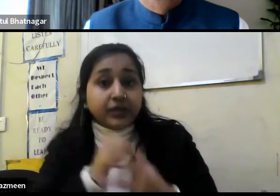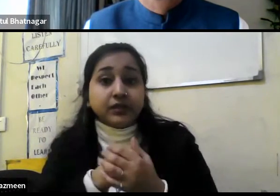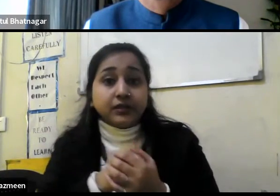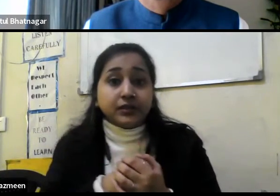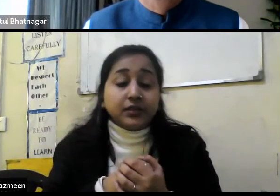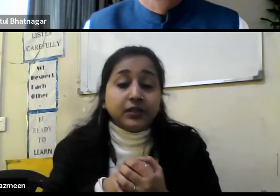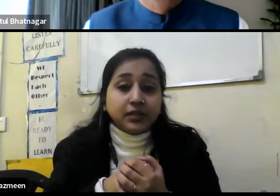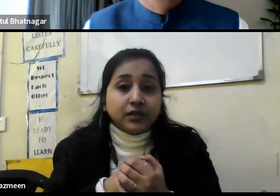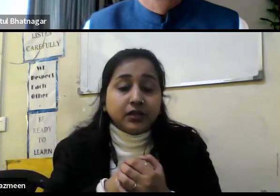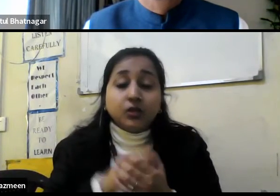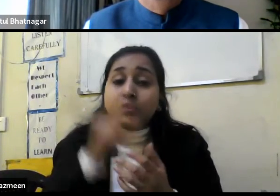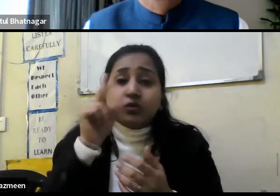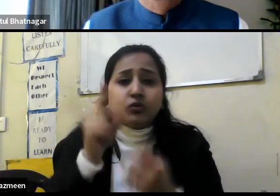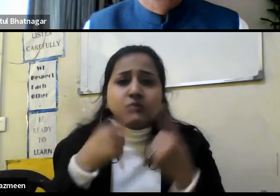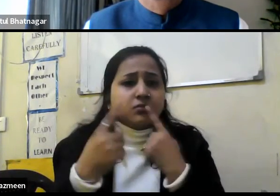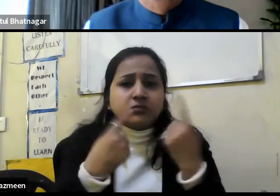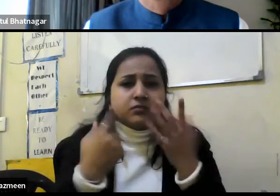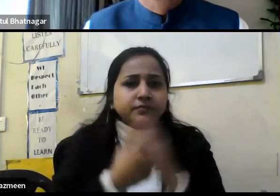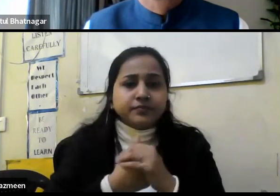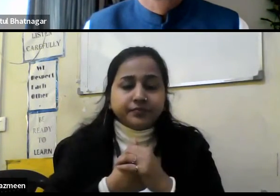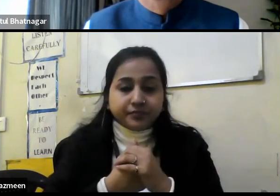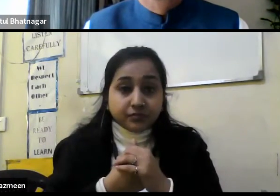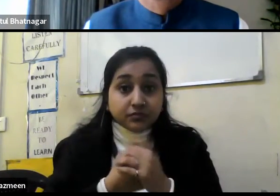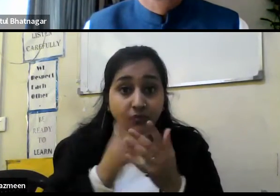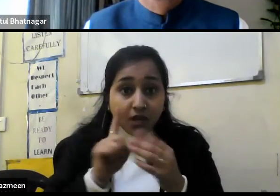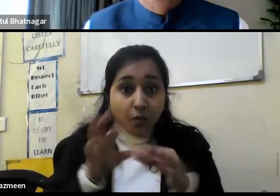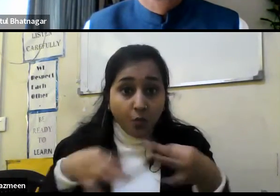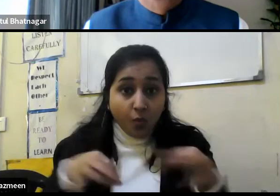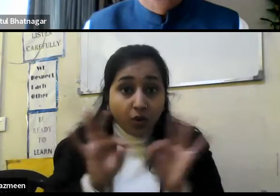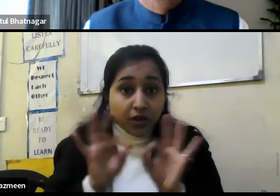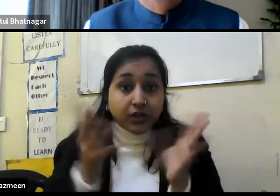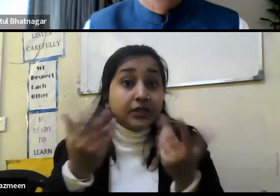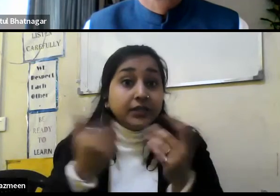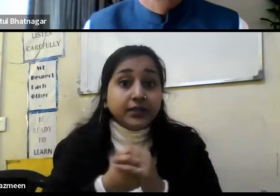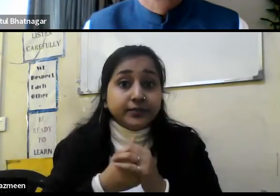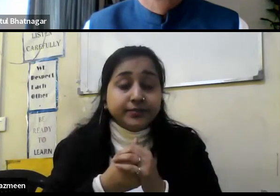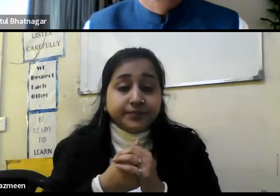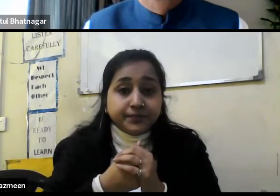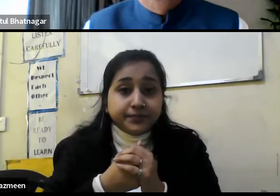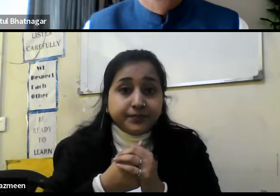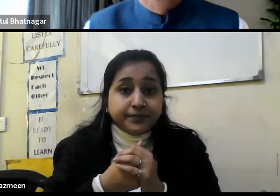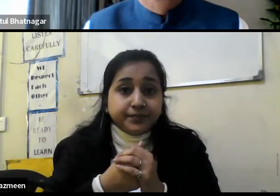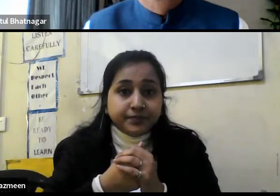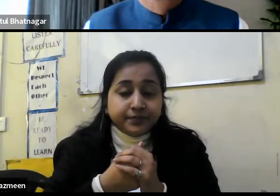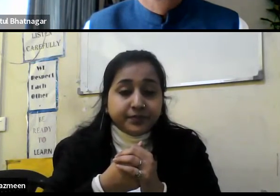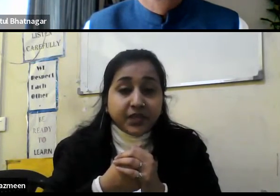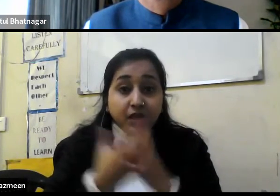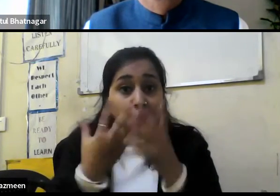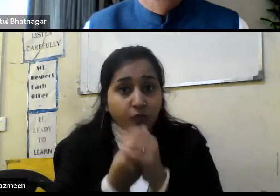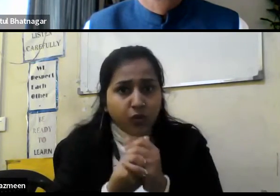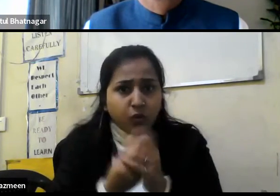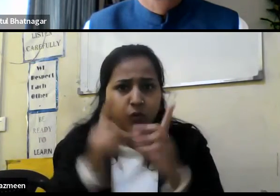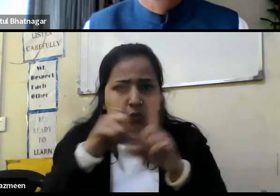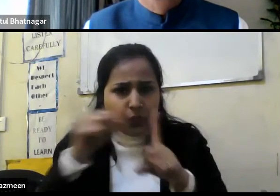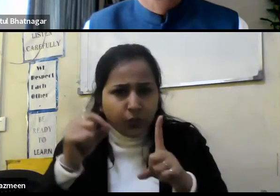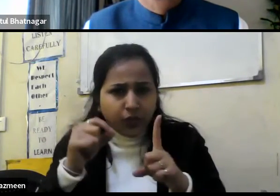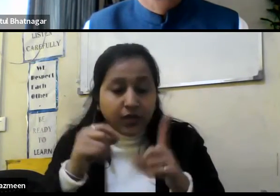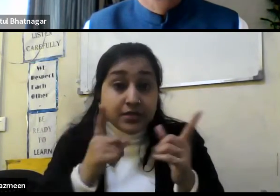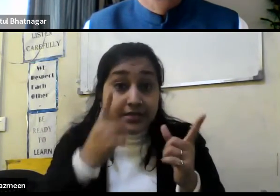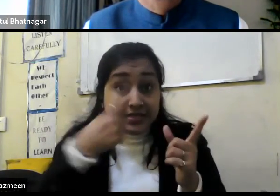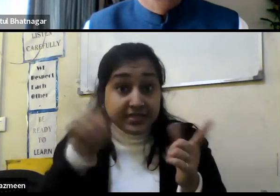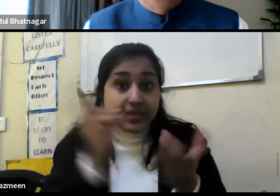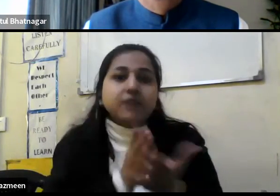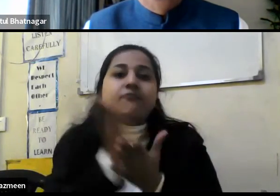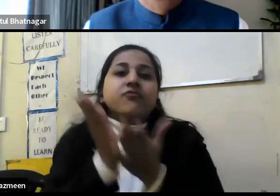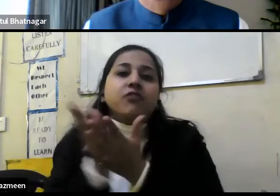और दूसरी बात जो एक बहुत जरूरी है, हम लोग डूइंग थिंग्स द राइट वे,